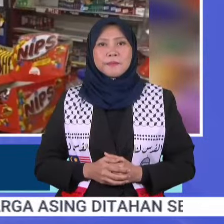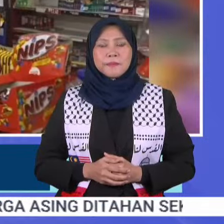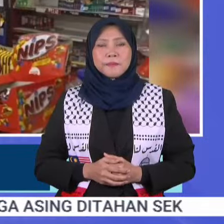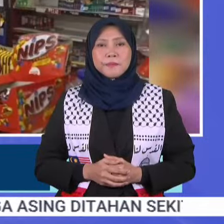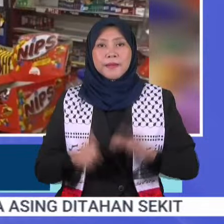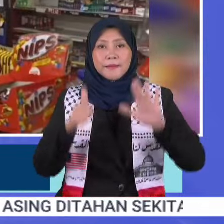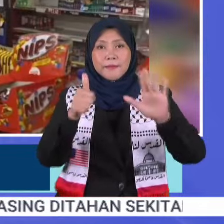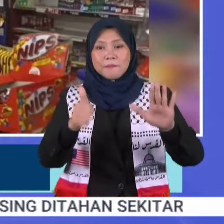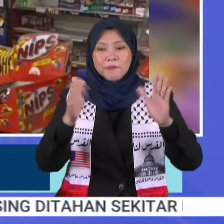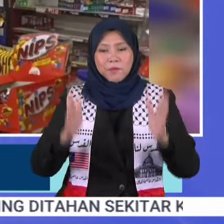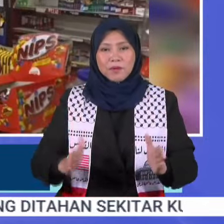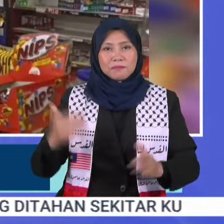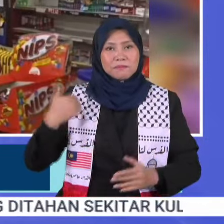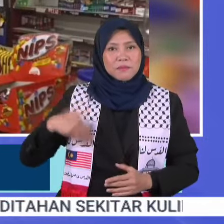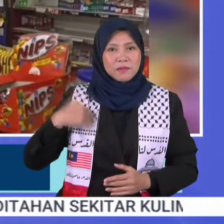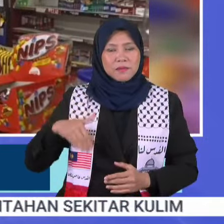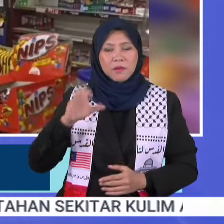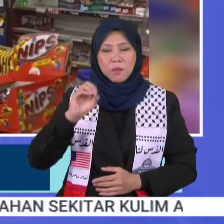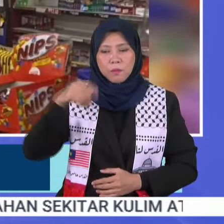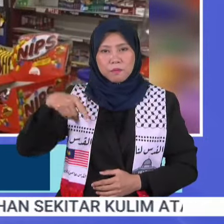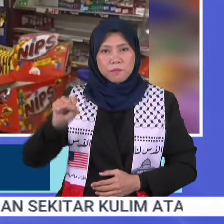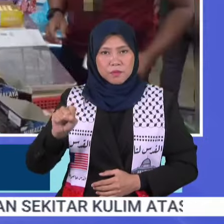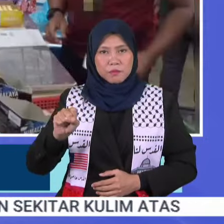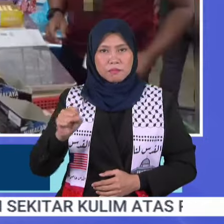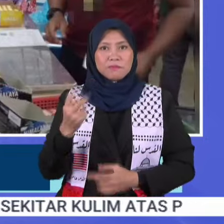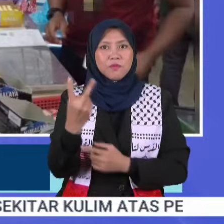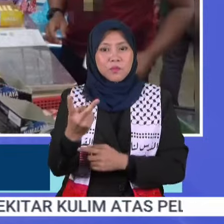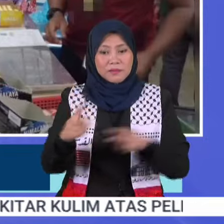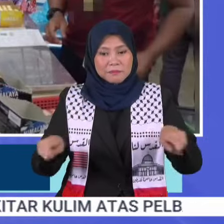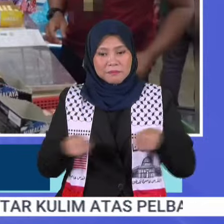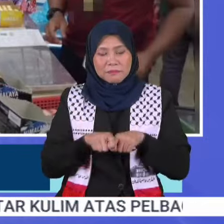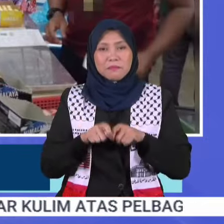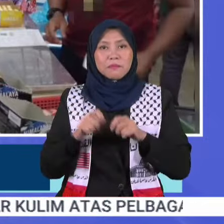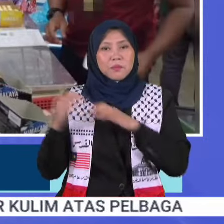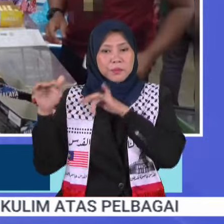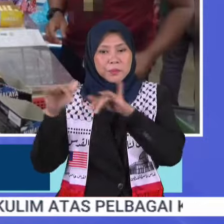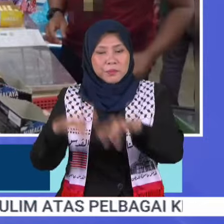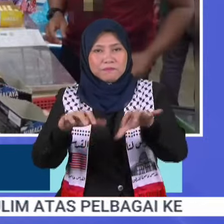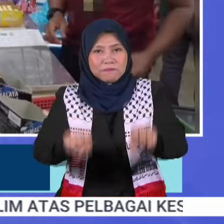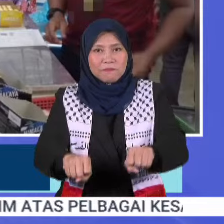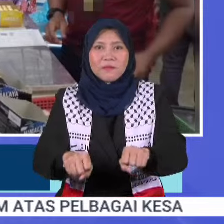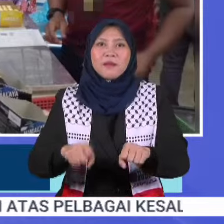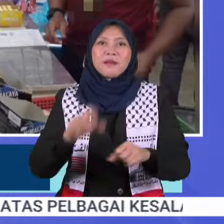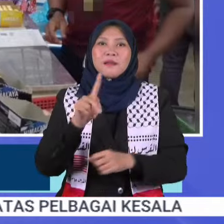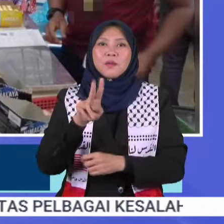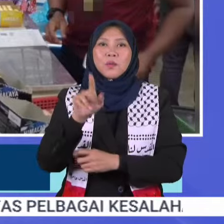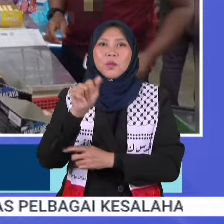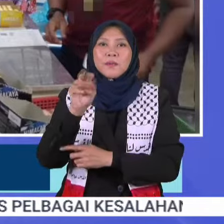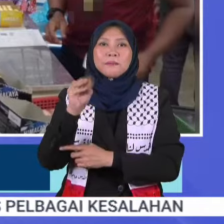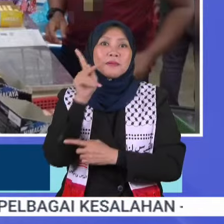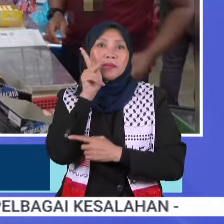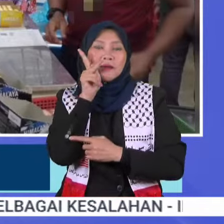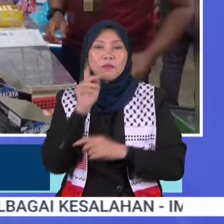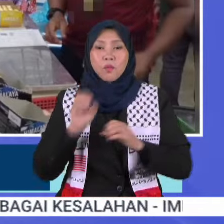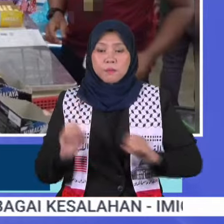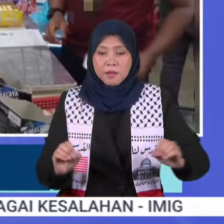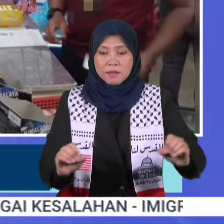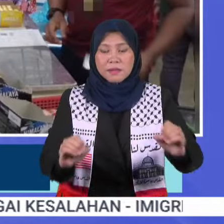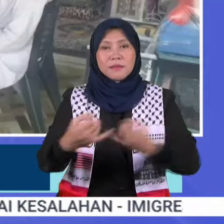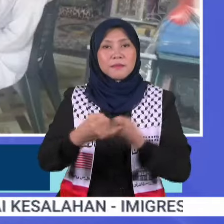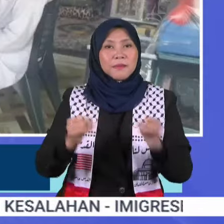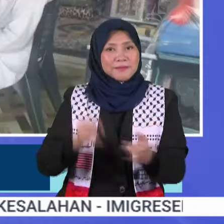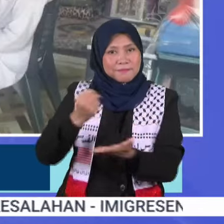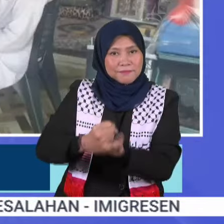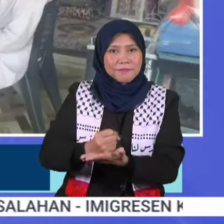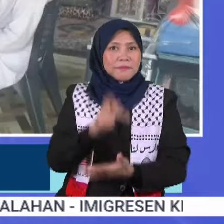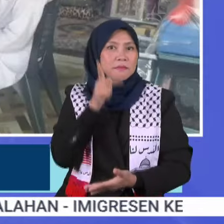6 warga asing ditahan dalam Ops Belanja dan Ops Sapu di beberapa lokasi sekitar daerah Kulim, Kedah. Operasi dilakukan Jabatan